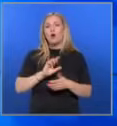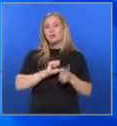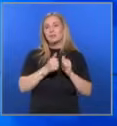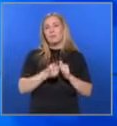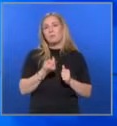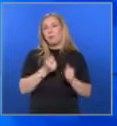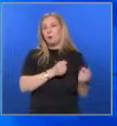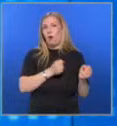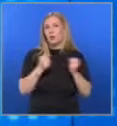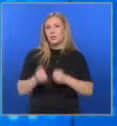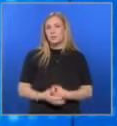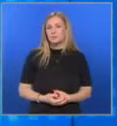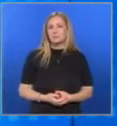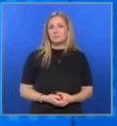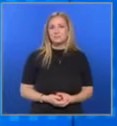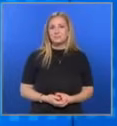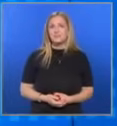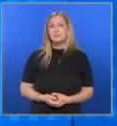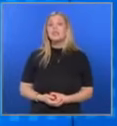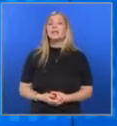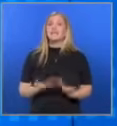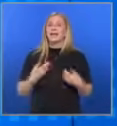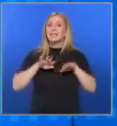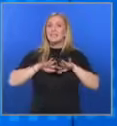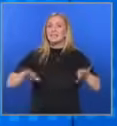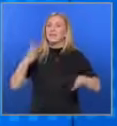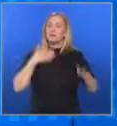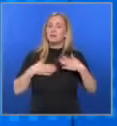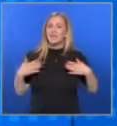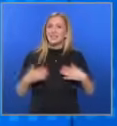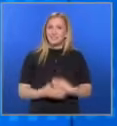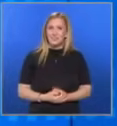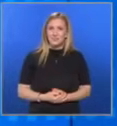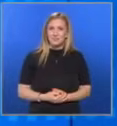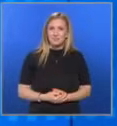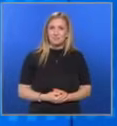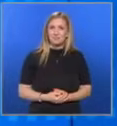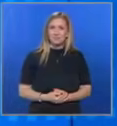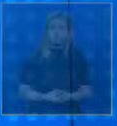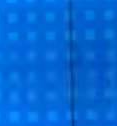малко преди 21 часа. Програмата ни продължава с предаването още от деня. Довиждане!